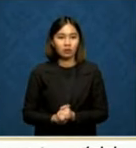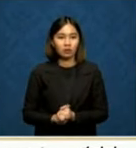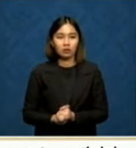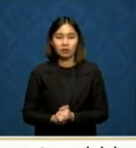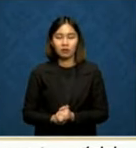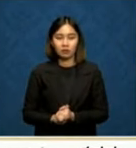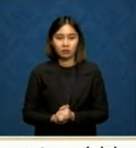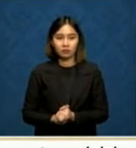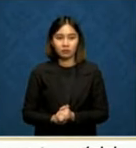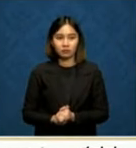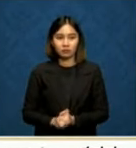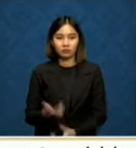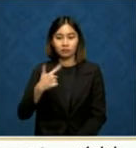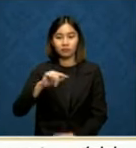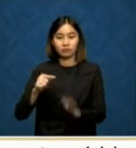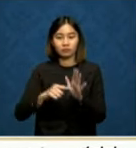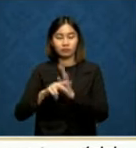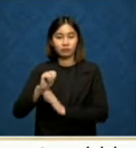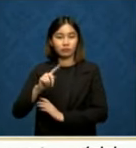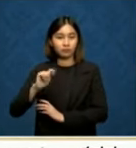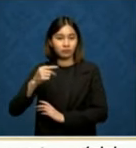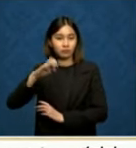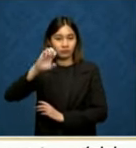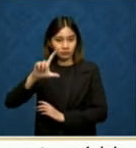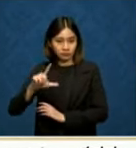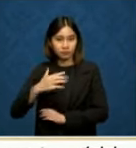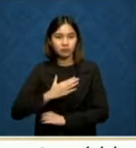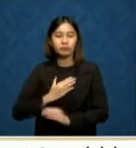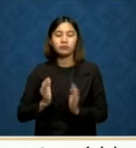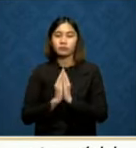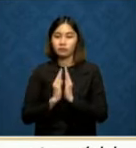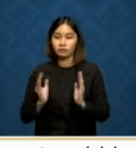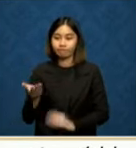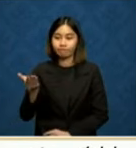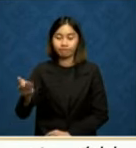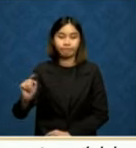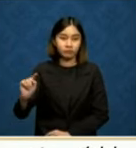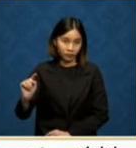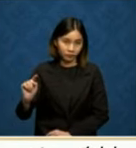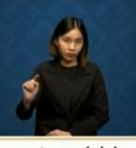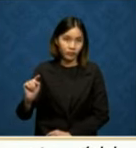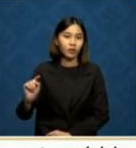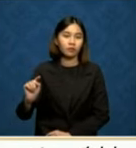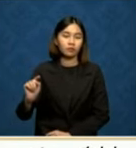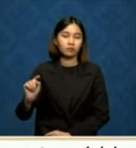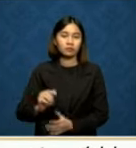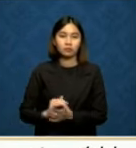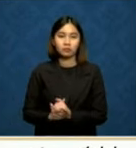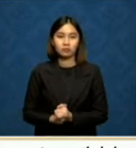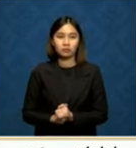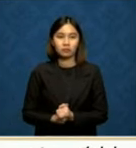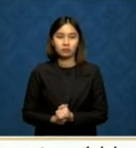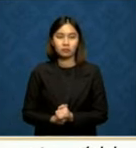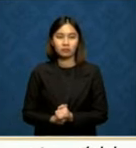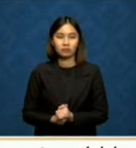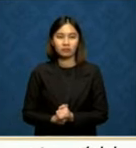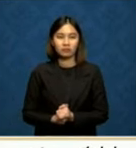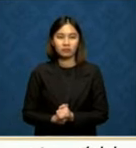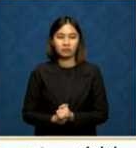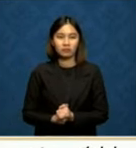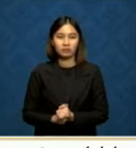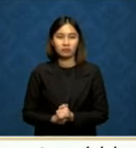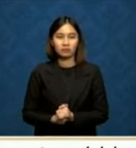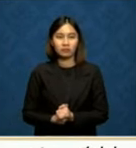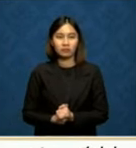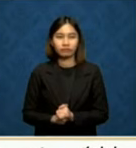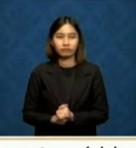พันทินนะคะ ซึ่งเด๋วก็ตองขบคุณนะคะที่ท่านจิงๆ ไม่วาจะเป็นท่านขัท